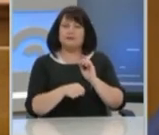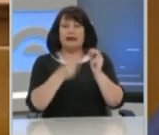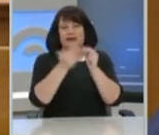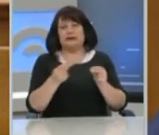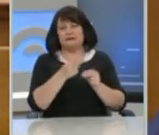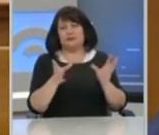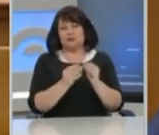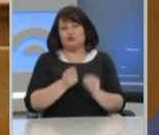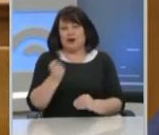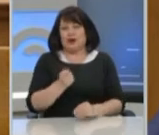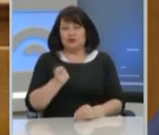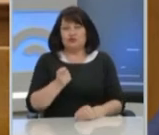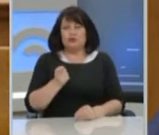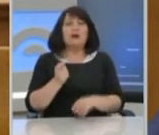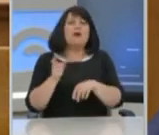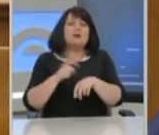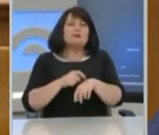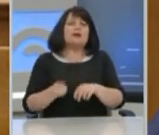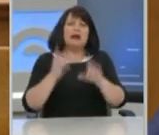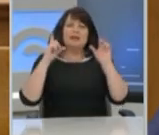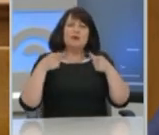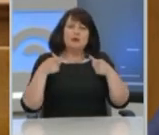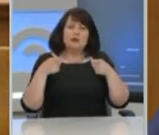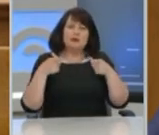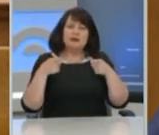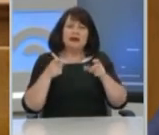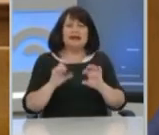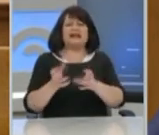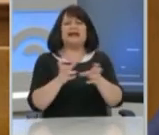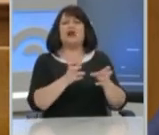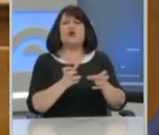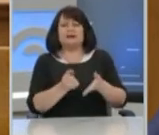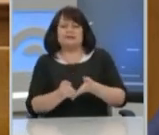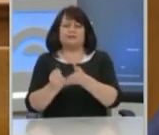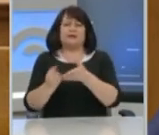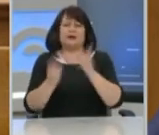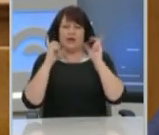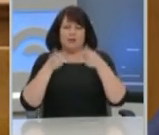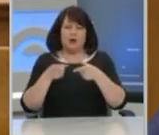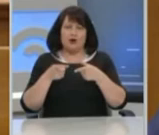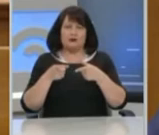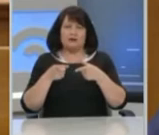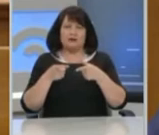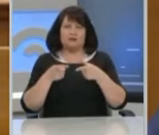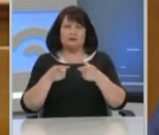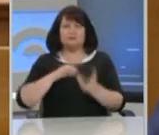τότε η Νέα Δημοκρατία αλλά και τα μέσα ενημέρωσης που την στηρίζουν άλλαξαν